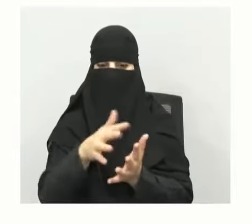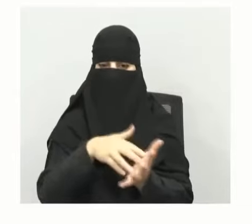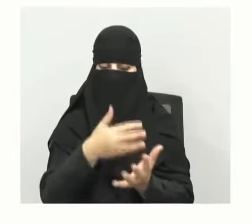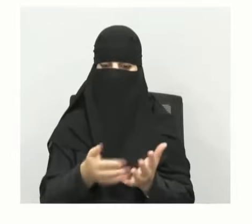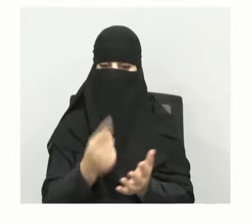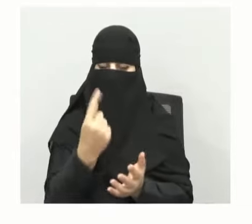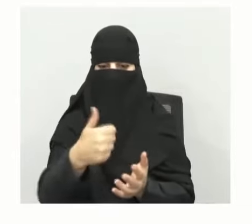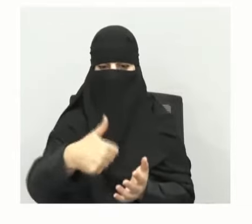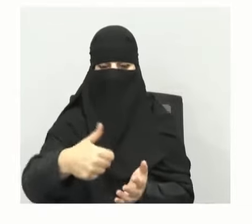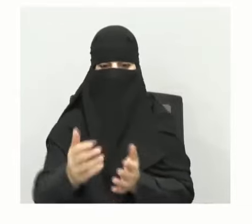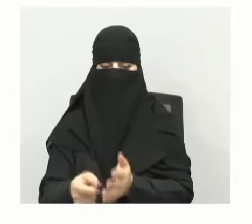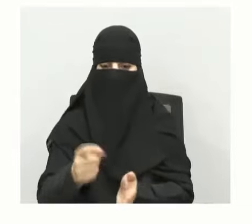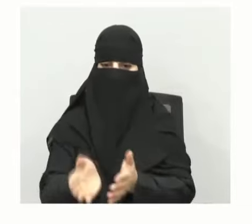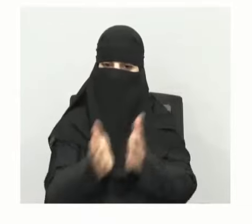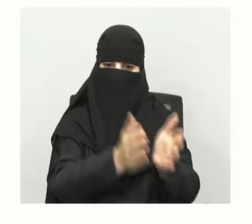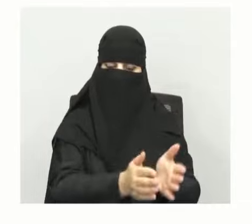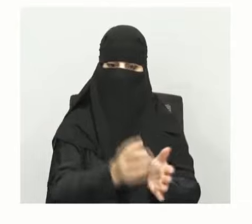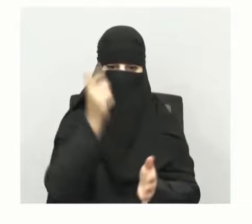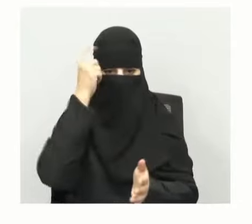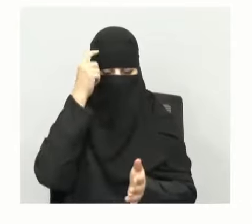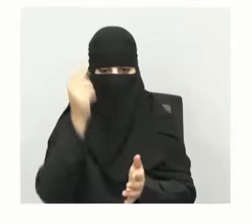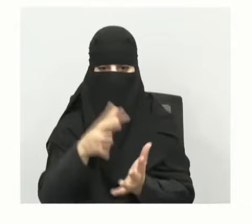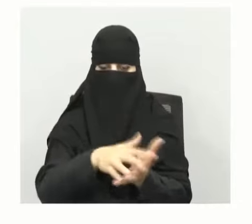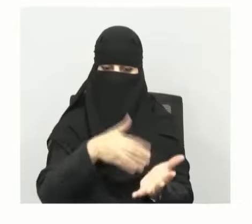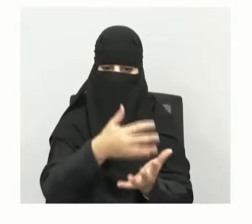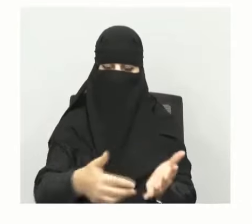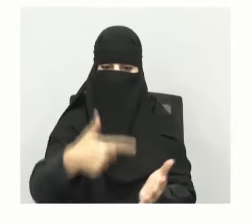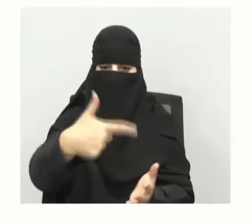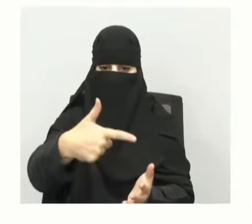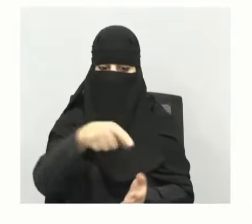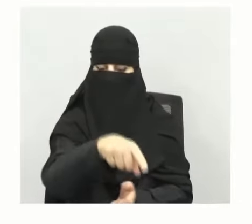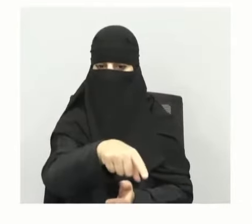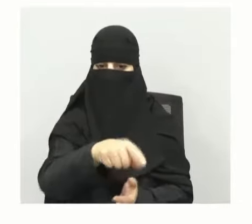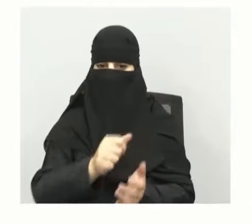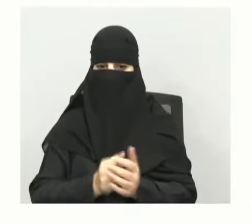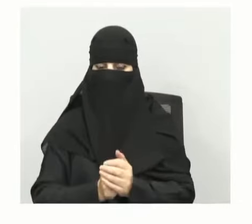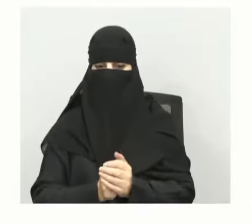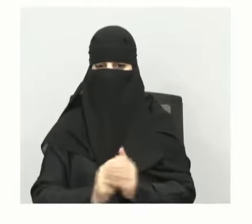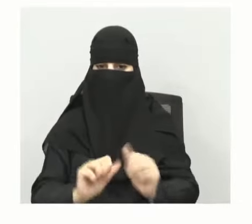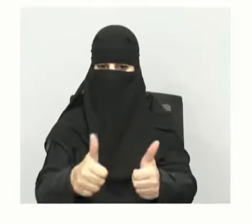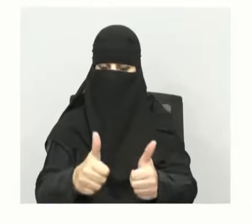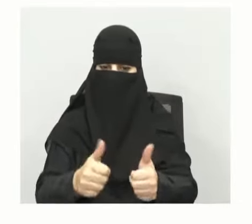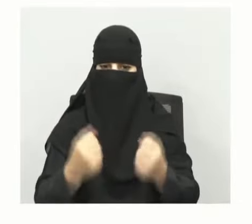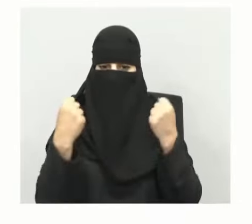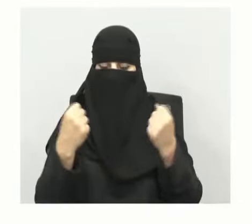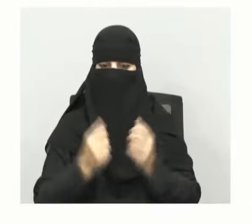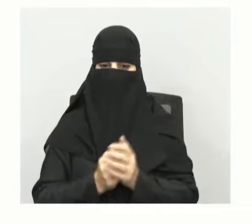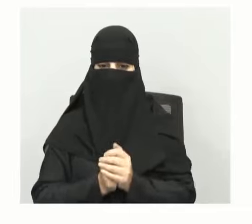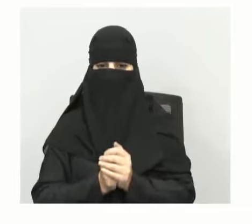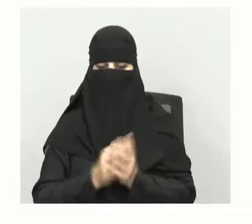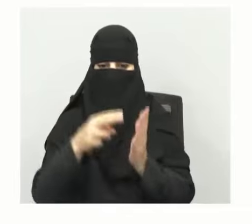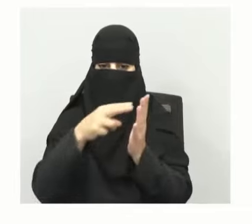ننتقل ونركز على الجدول الثاني بارك الله فيكم هذا الجدول يلا جاهزين يا ابطال طيب